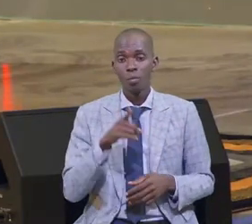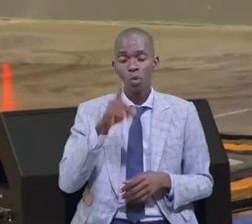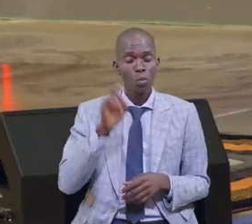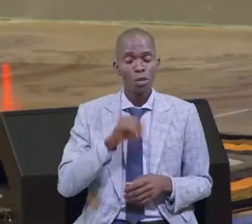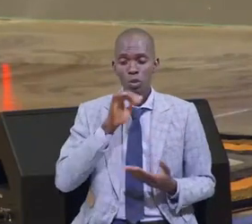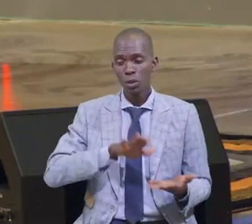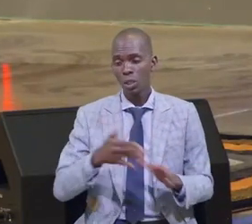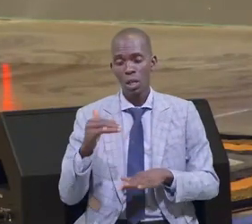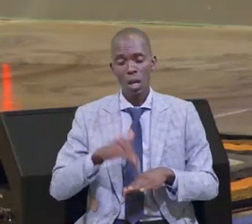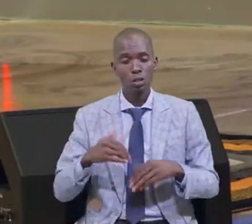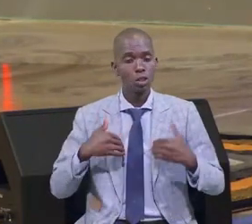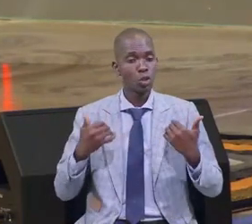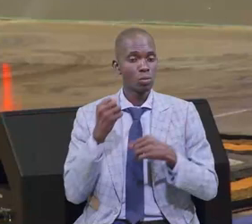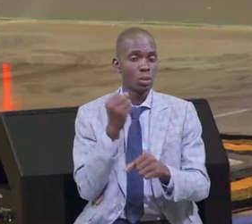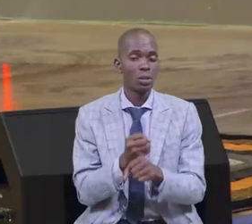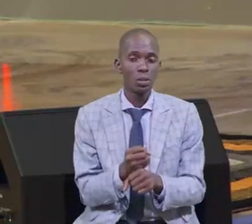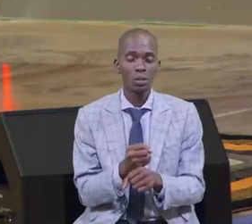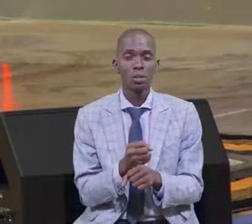Vous ne devez pas mourir prématurément.